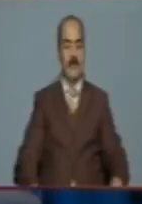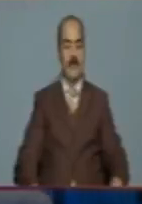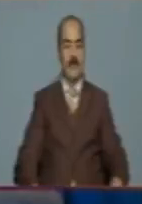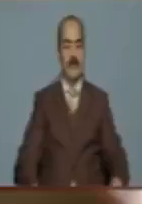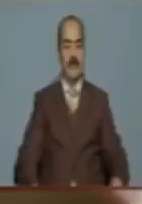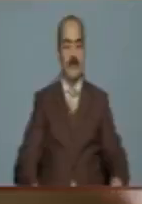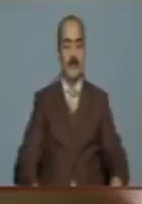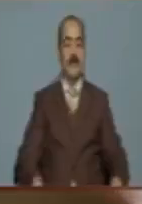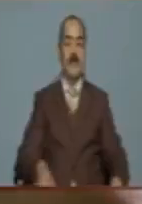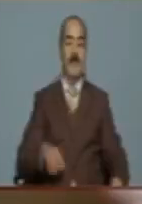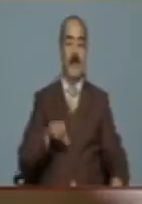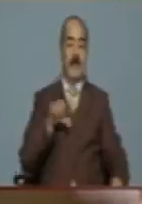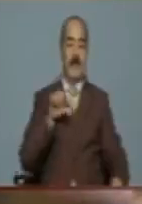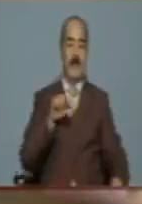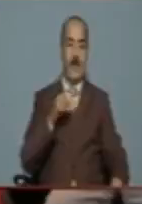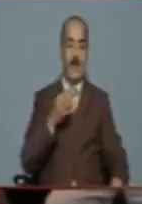39 مليون